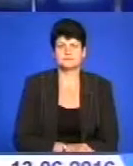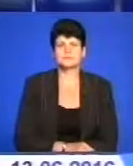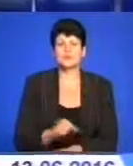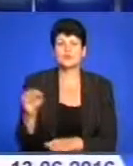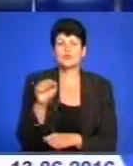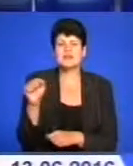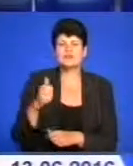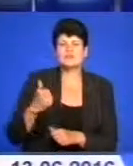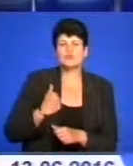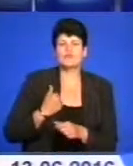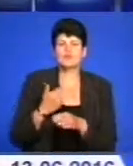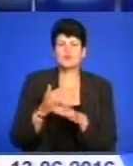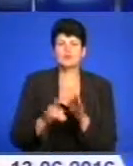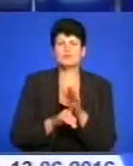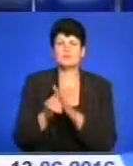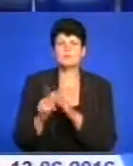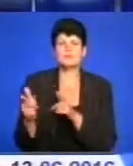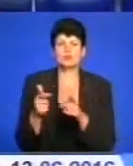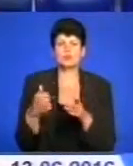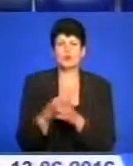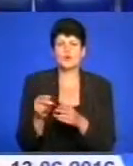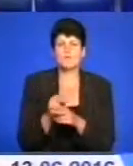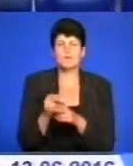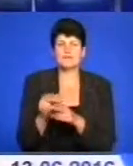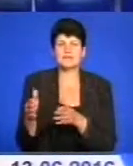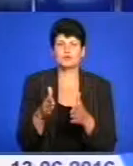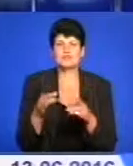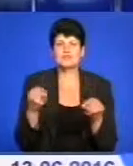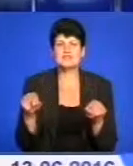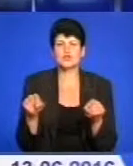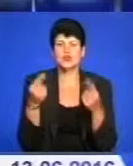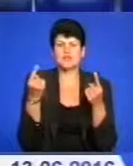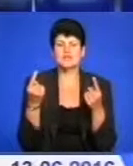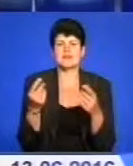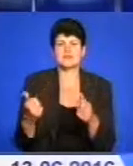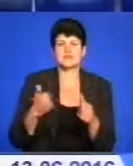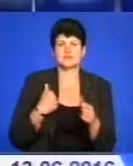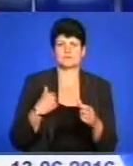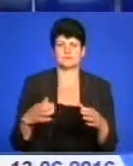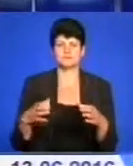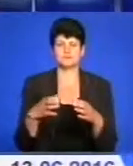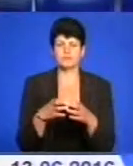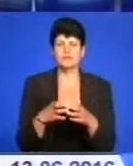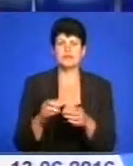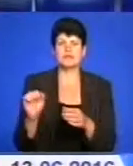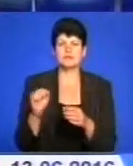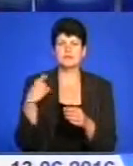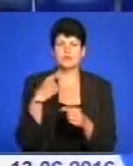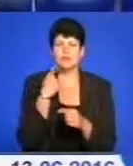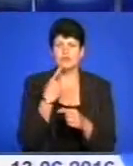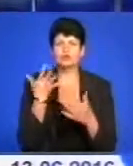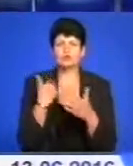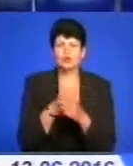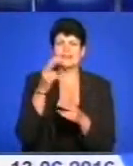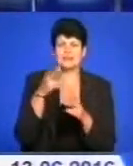У Теребовлянській військовій частині розпочали підготовку до ремонтних робіт з відновлення військового формування. Керівники краю запевняють, що вже до